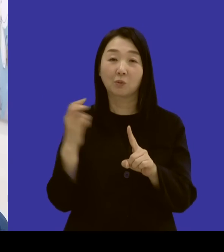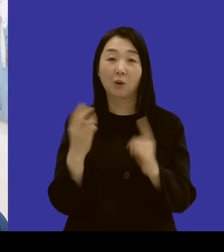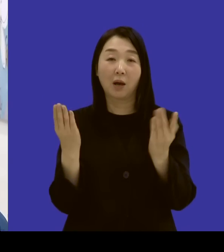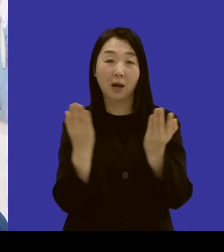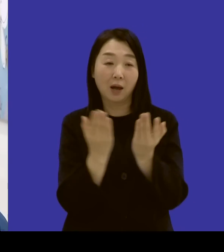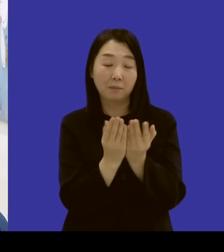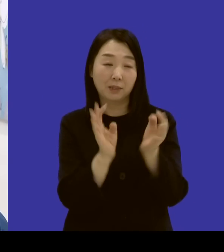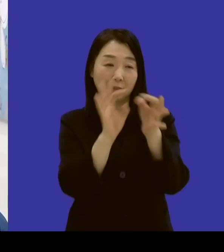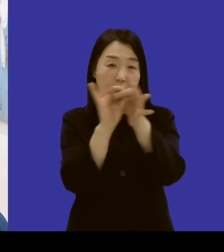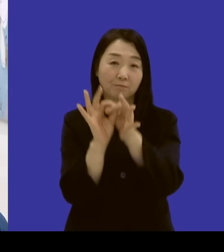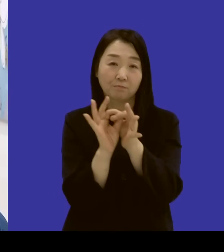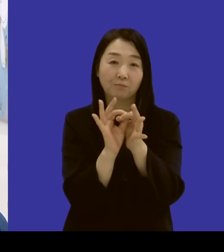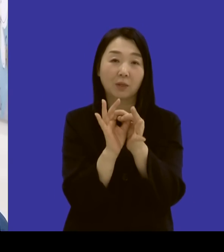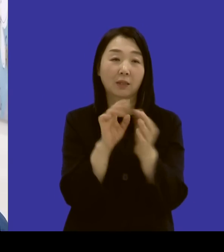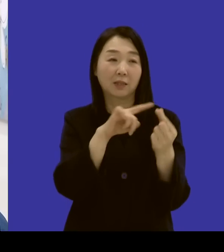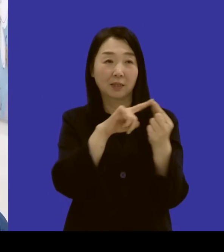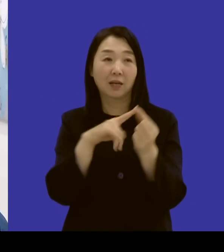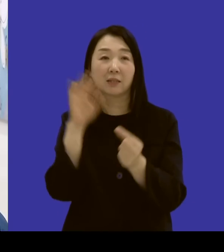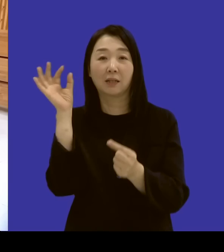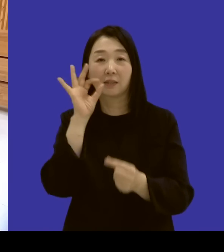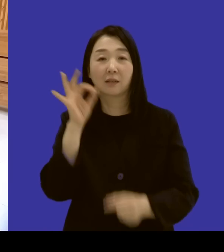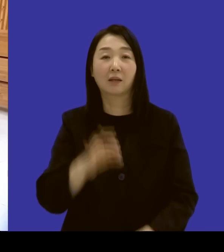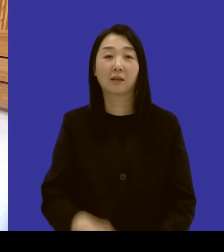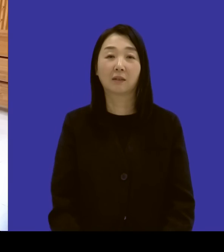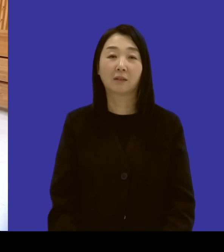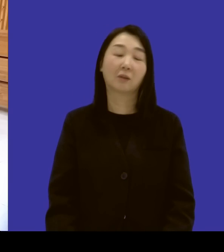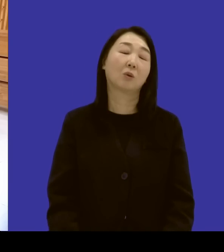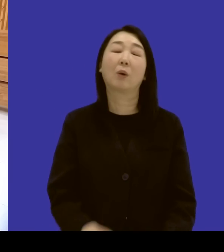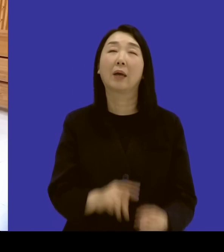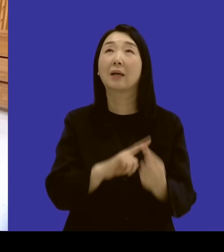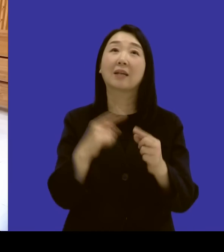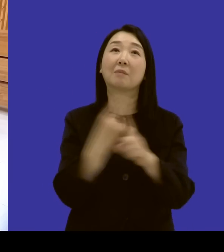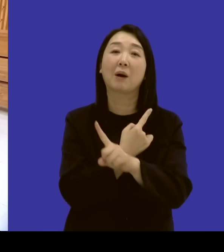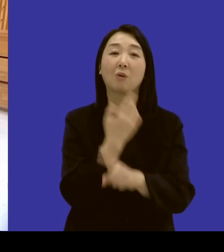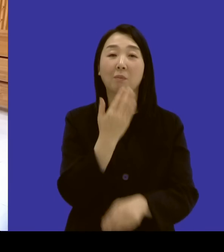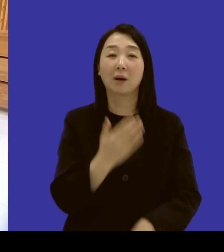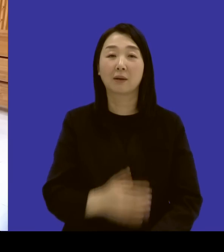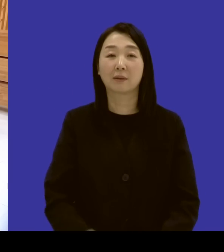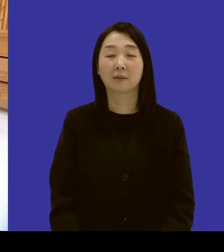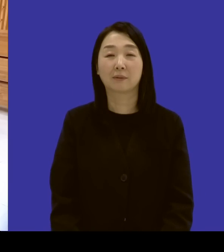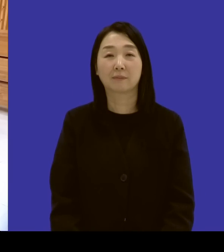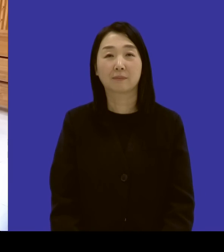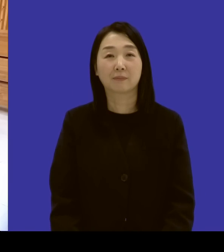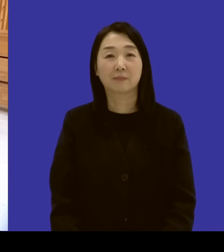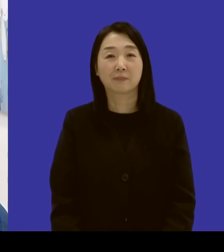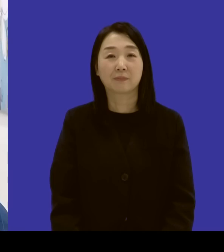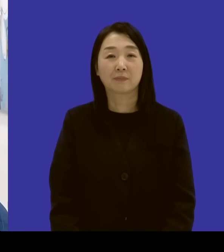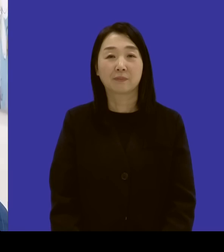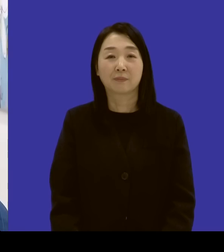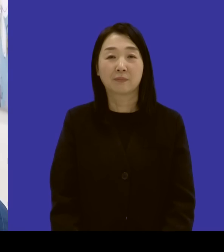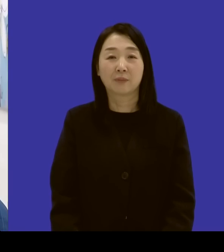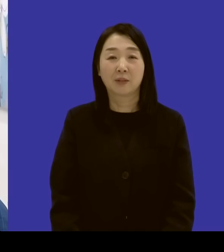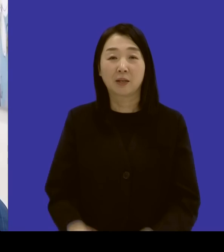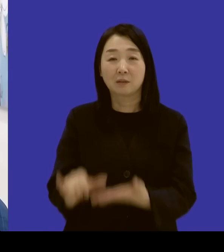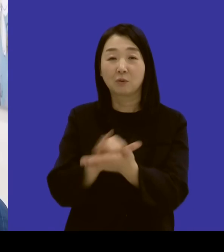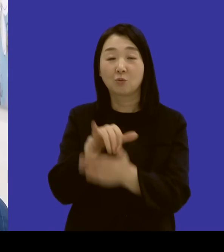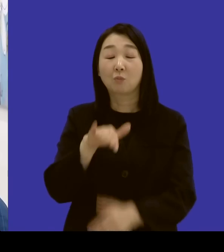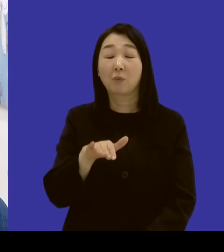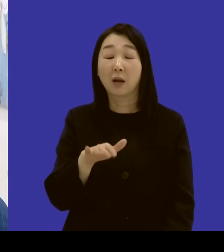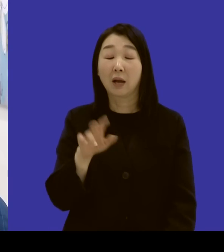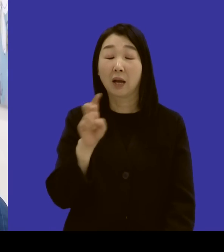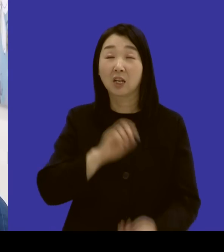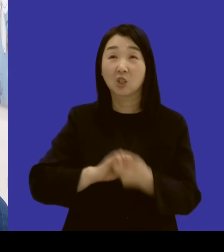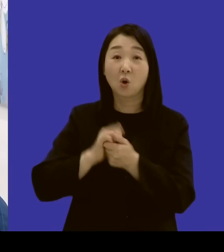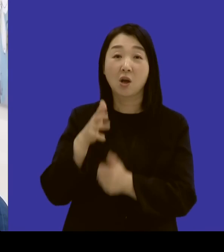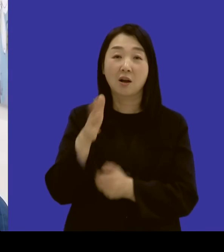같이 일맥상통하는 그런 가사를 늘 찾아요. 가사를 바꾸면서 같이. 예, 근데 또 뉴욕이니까 성악하는